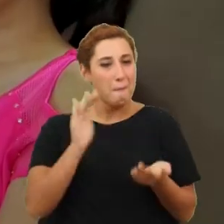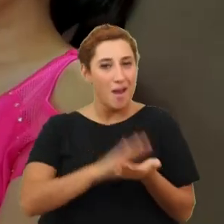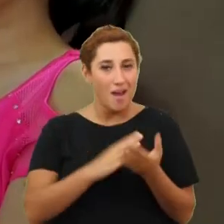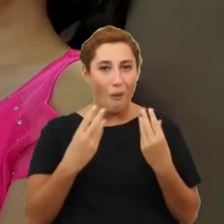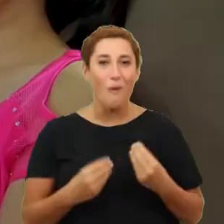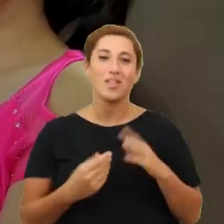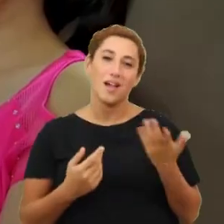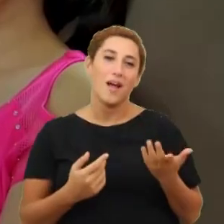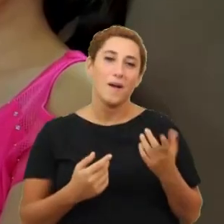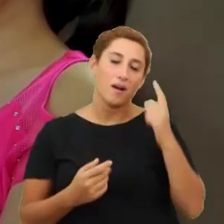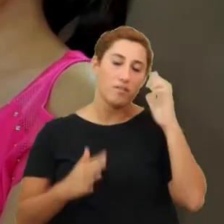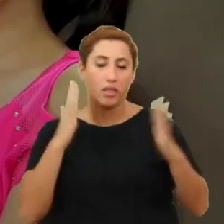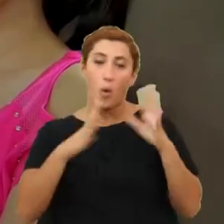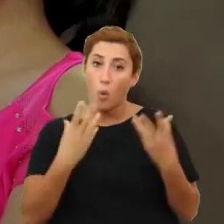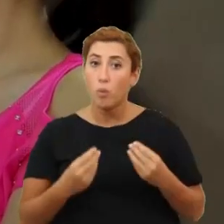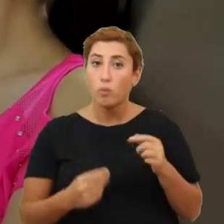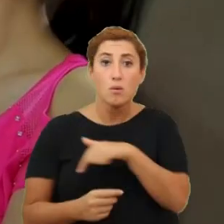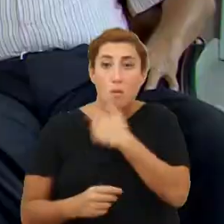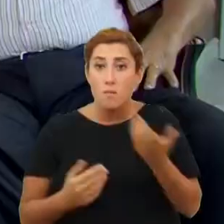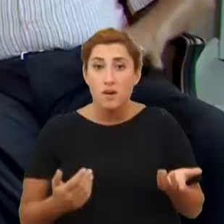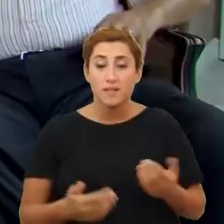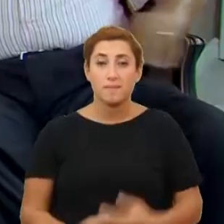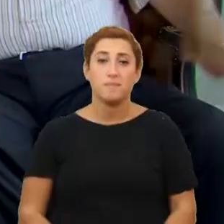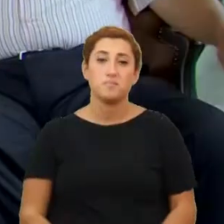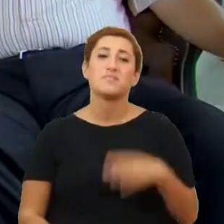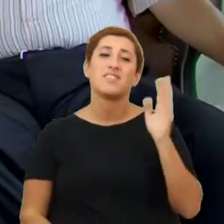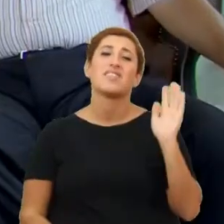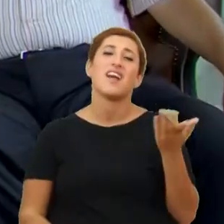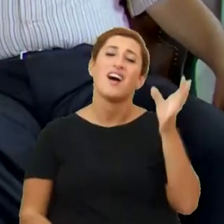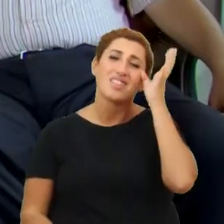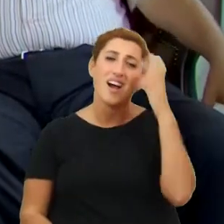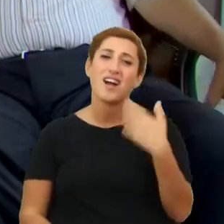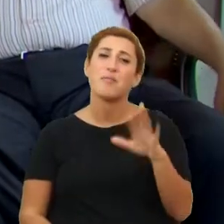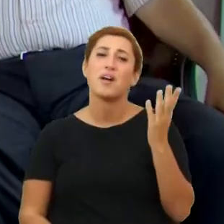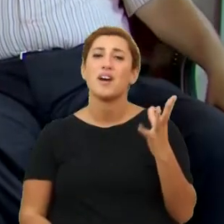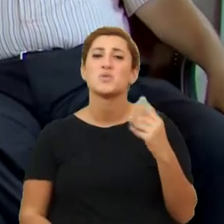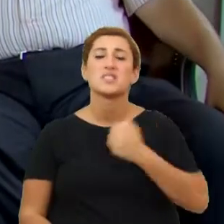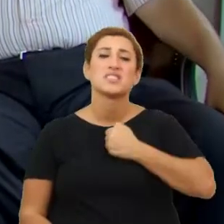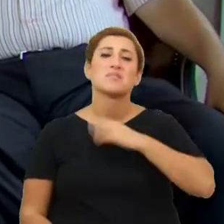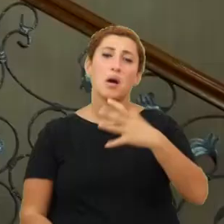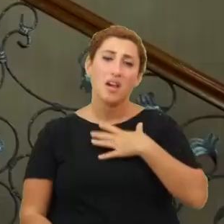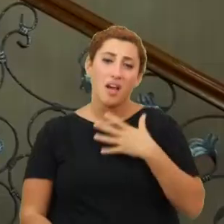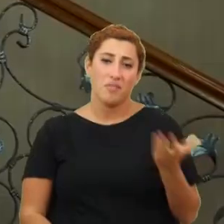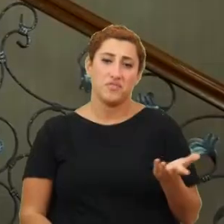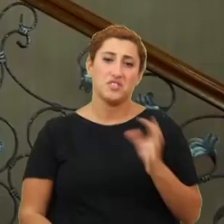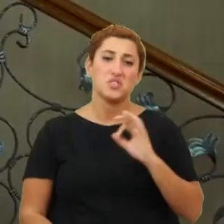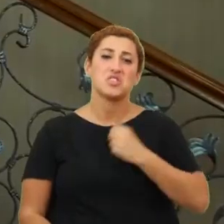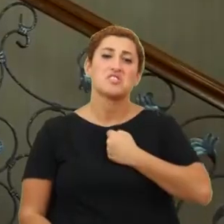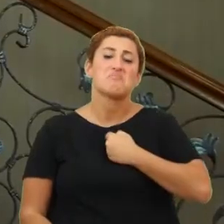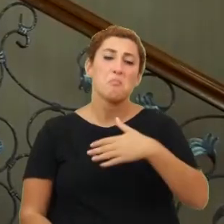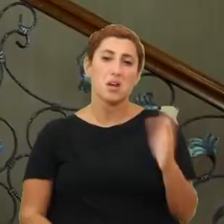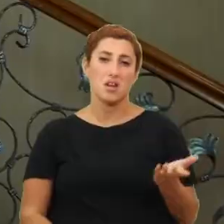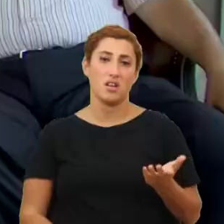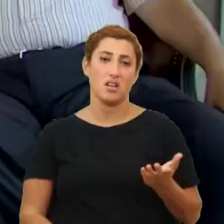bollaştı. Bocalamış olabilir yani. Ya takılmayın ya. O kadar sıkmayın kendinizi ya. Hiç sıkmayın